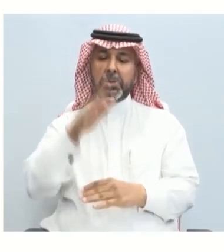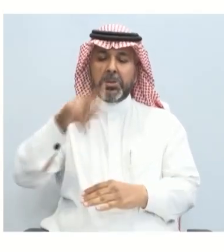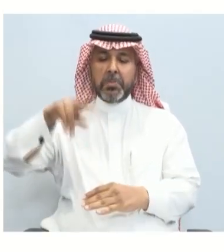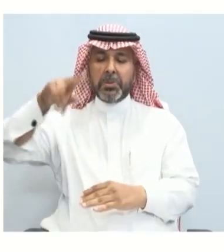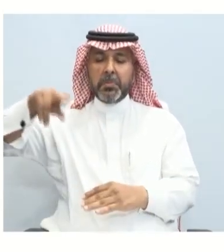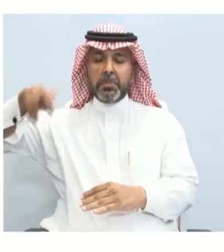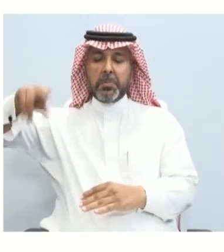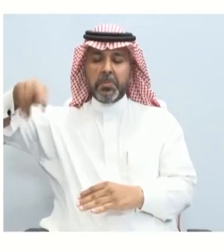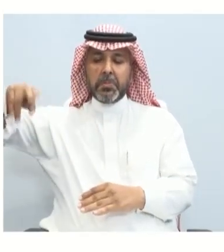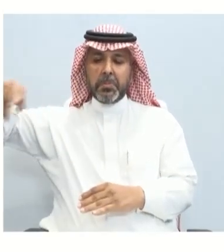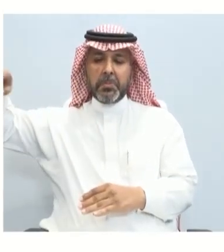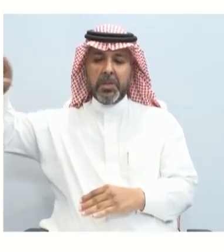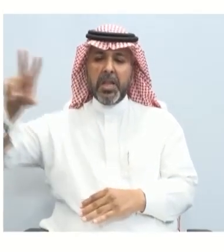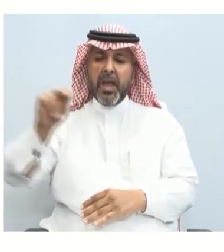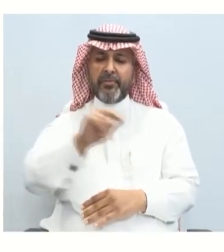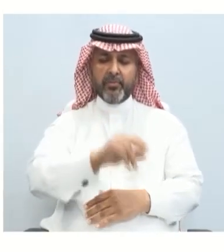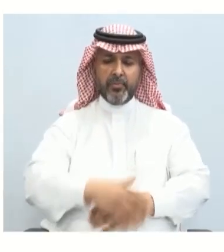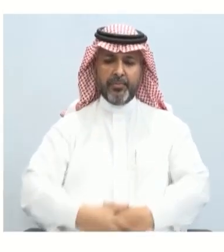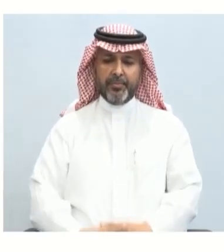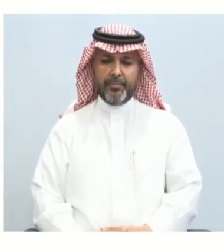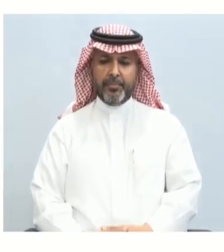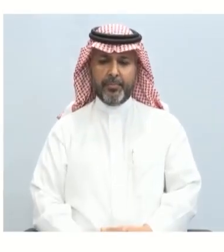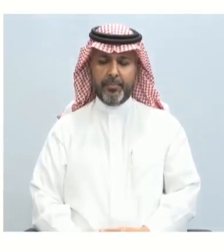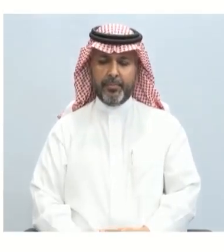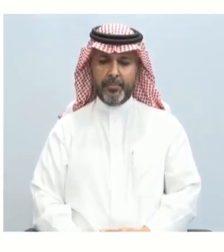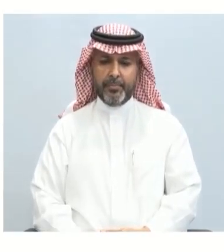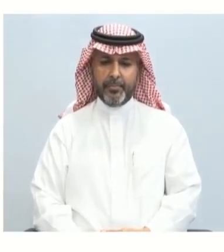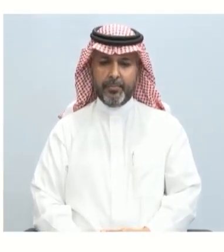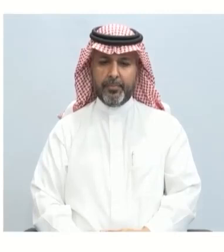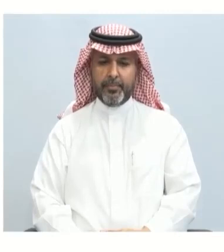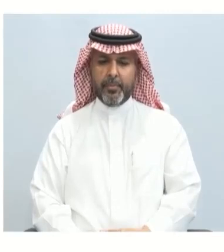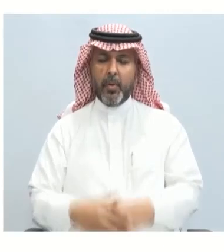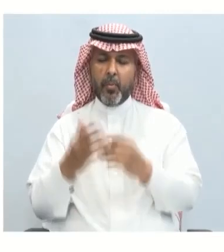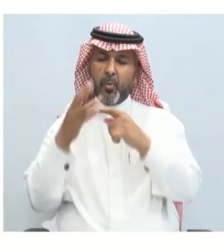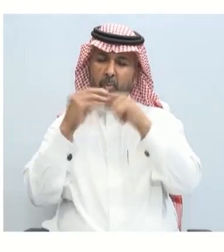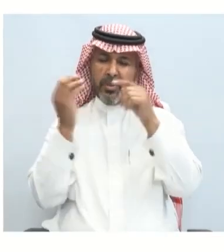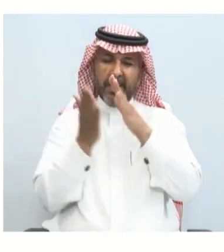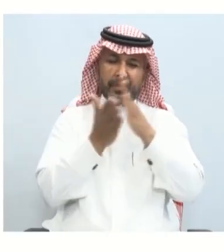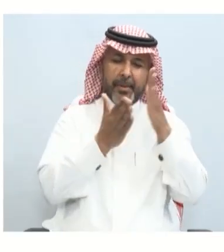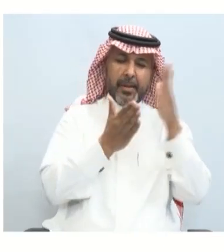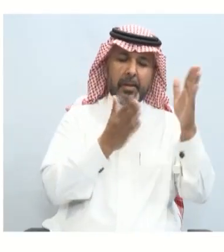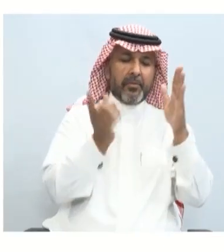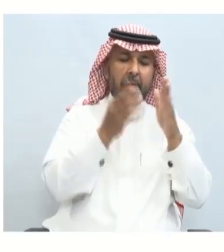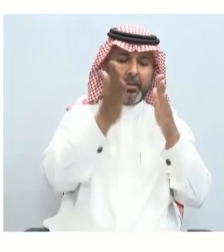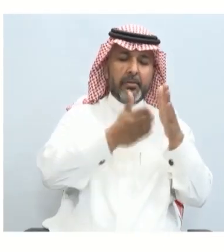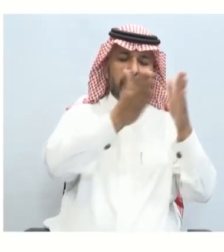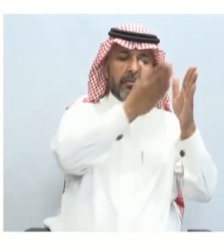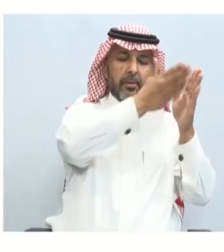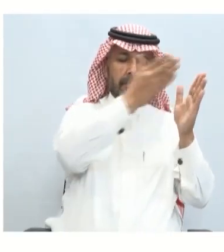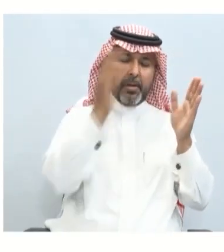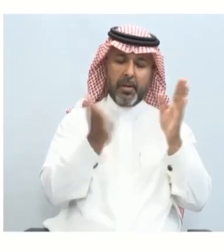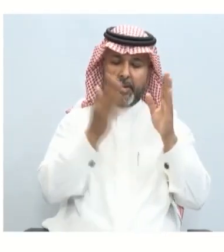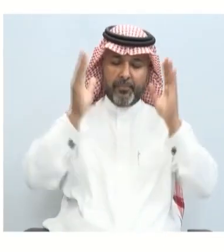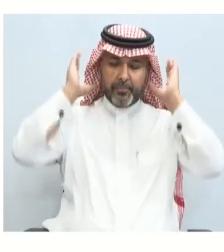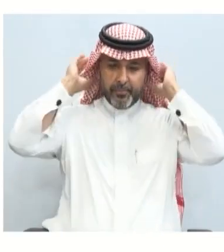النمط الى ما لا نهايه قد يكون حتى النمط يعني جاي في الاتجاه السالب يعني يعني ما في مشكله قد يكون يعني